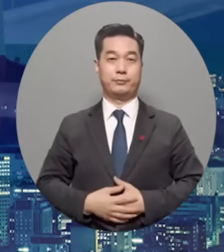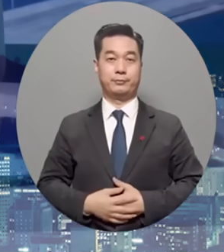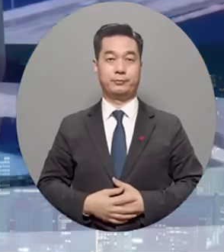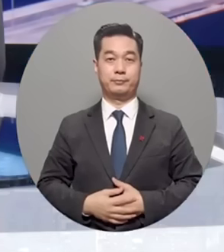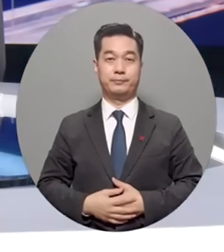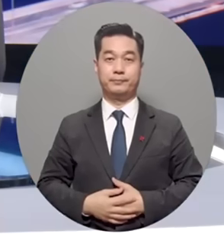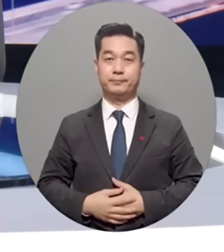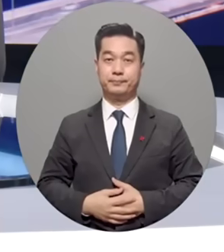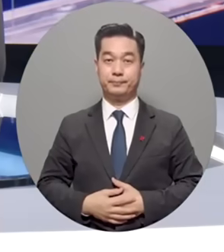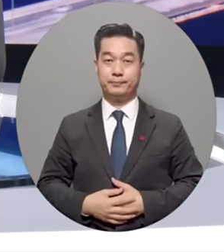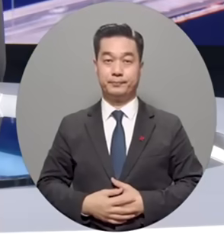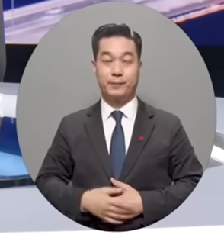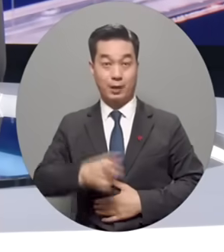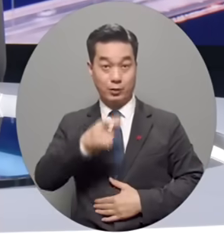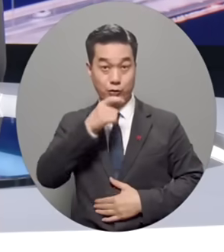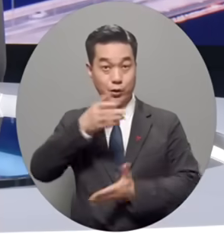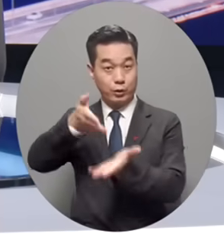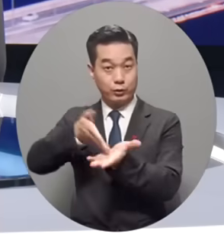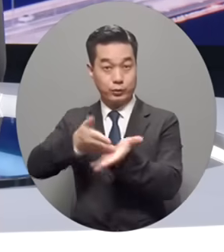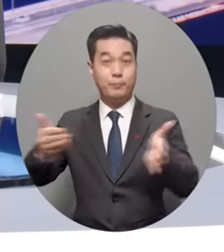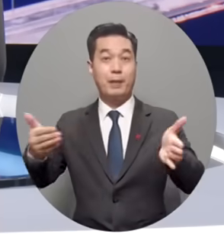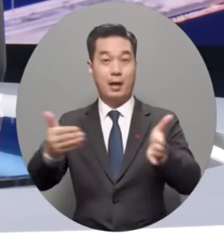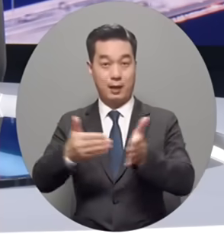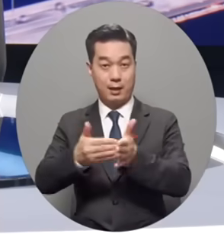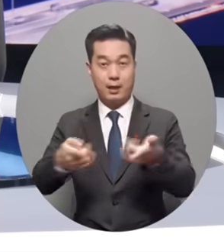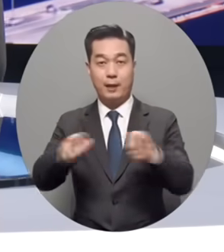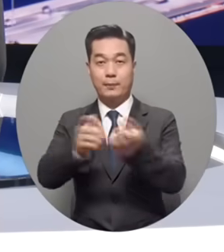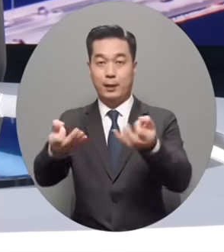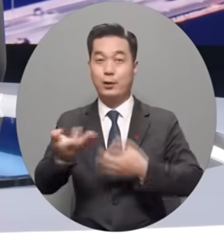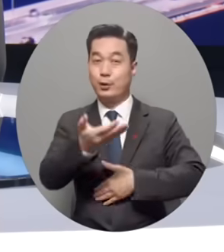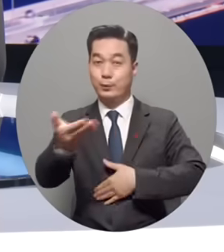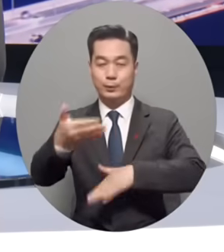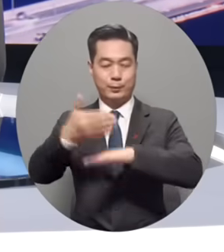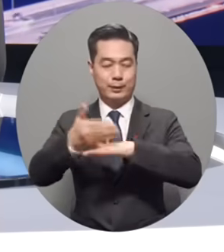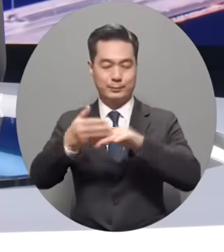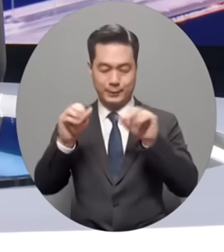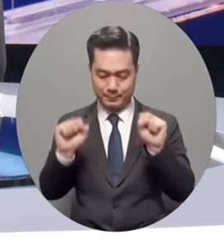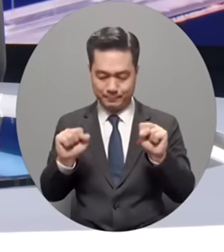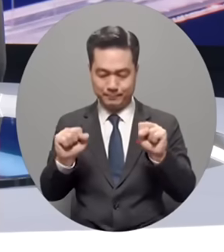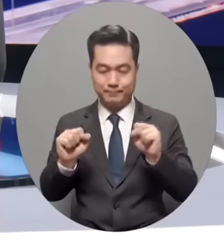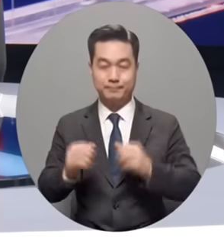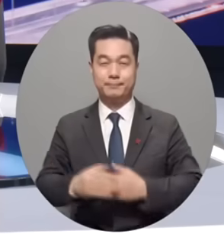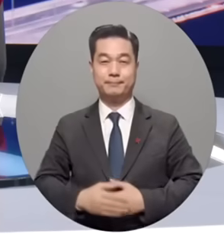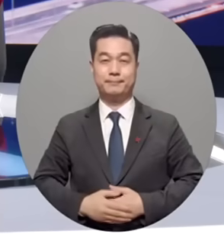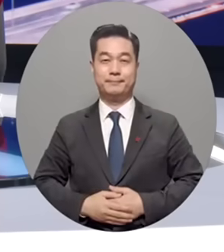수요일 뉴스데스크 마치겠습니다. 함께해 주신 여러분 고맙습니다.